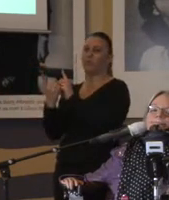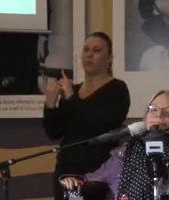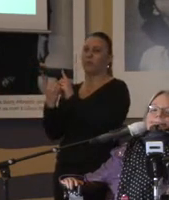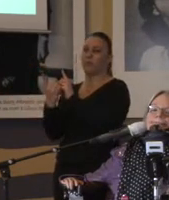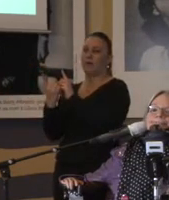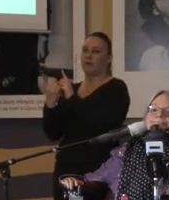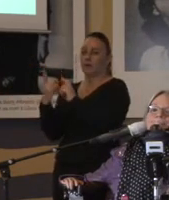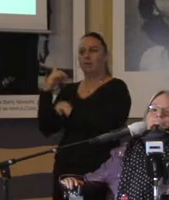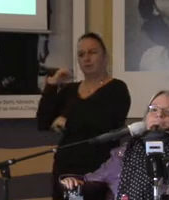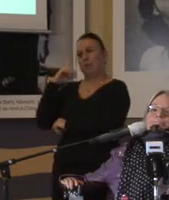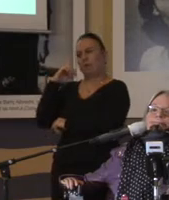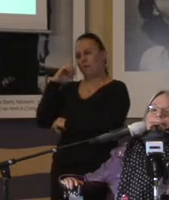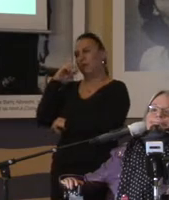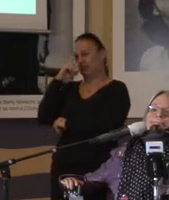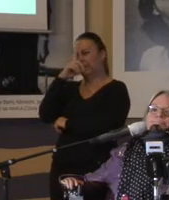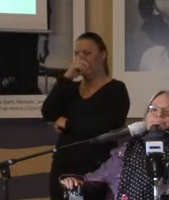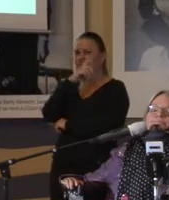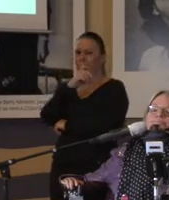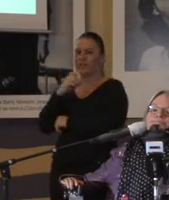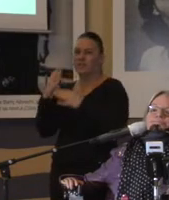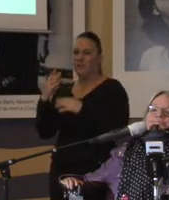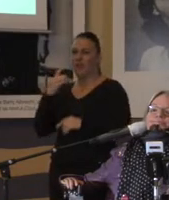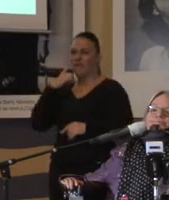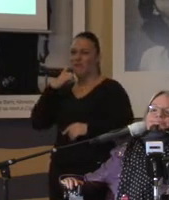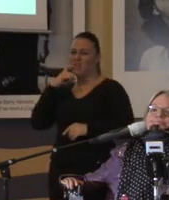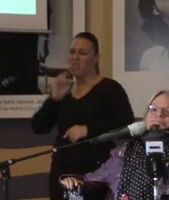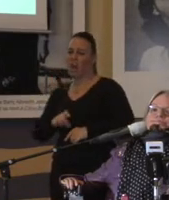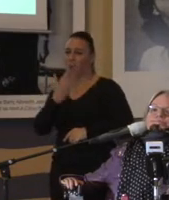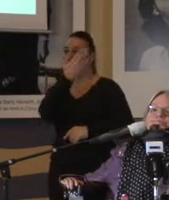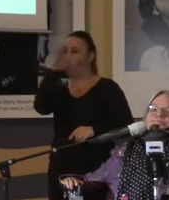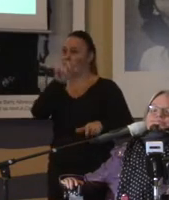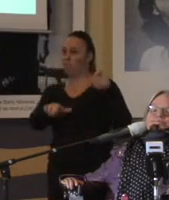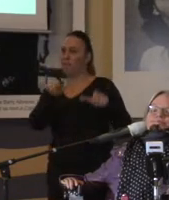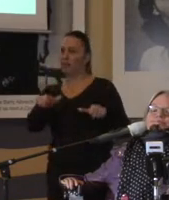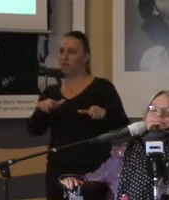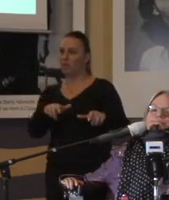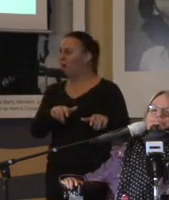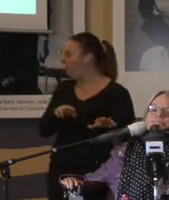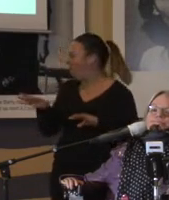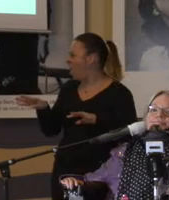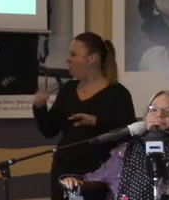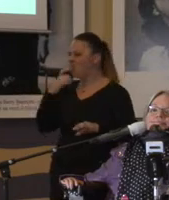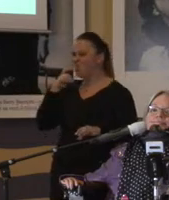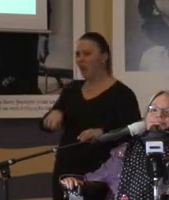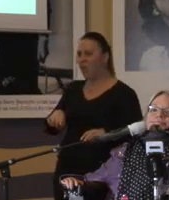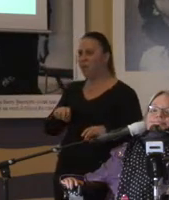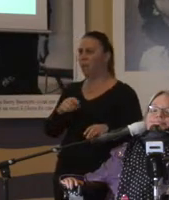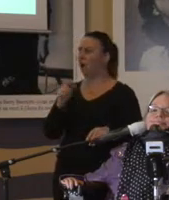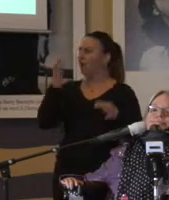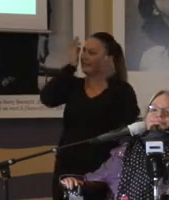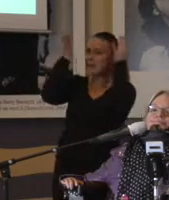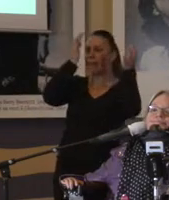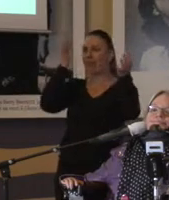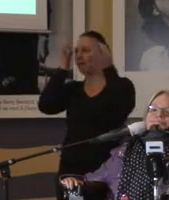c'était un peu difficile par rapport à la jalousie des autres camarades qui n'étaient pas en couple.